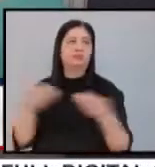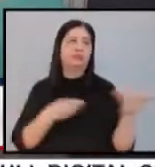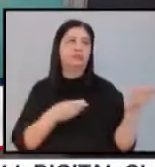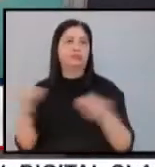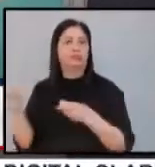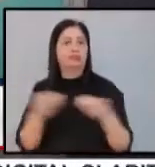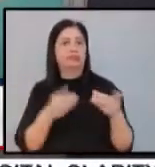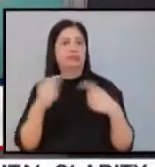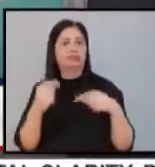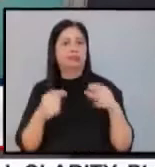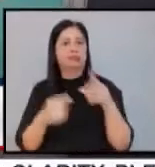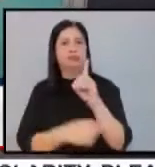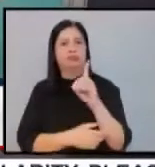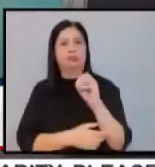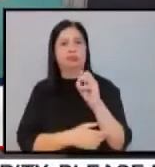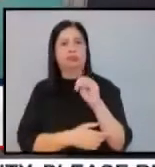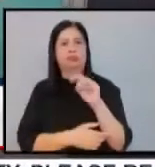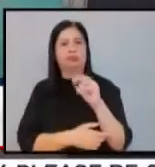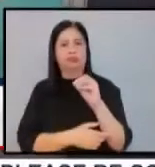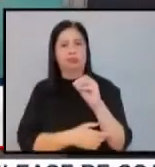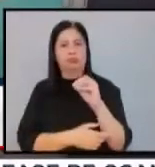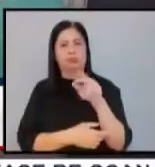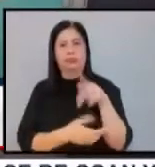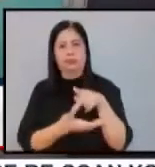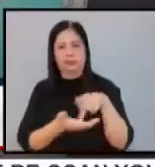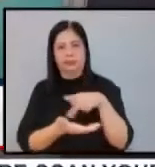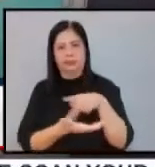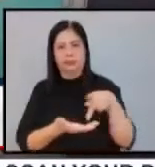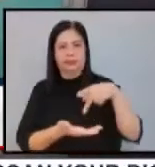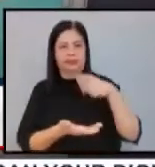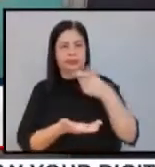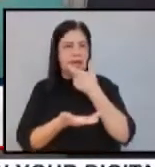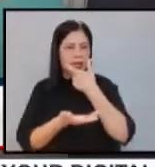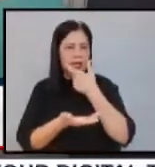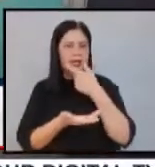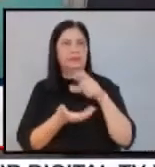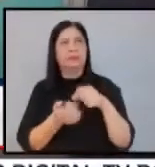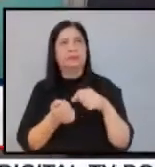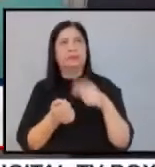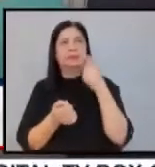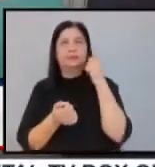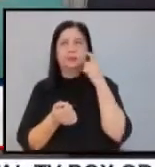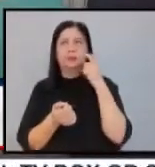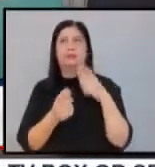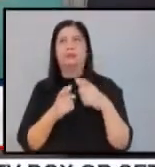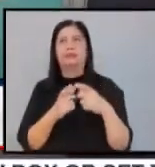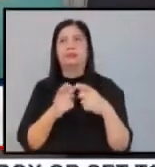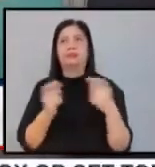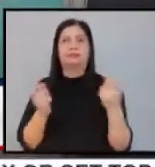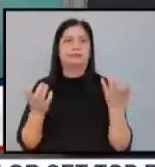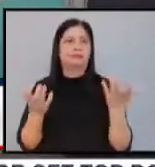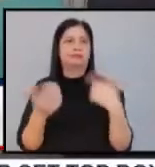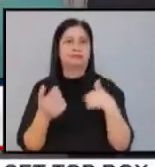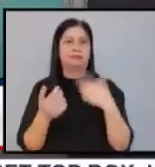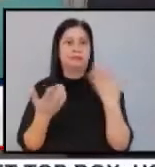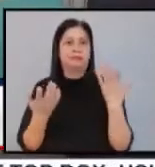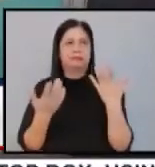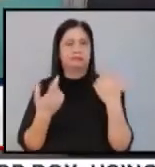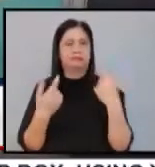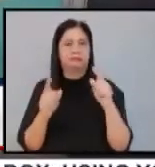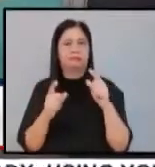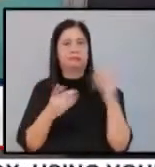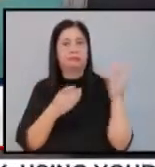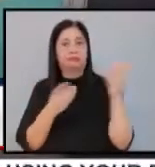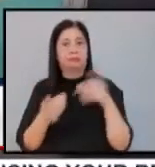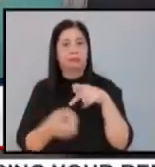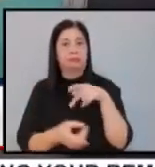Domino's Pizza. And in a, I would call it a divine appointment where I ended up delivering a pizza with